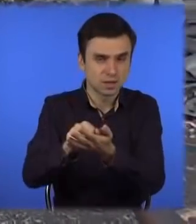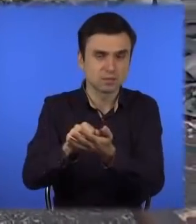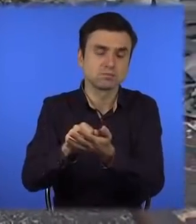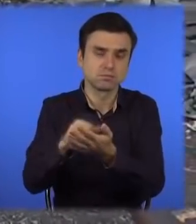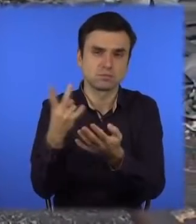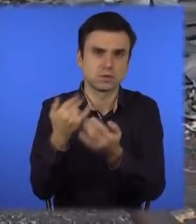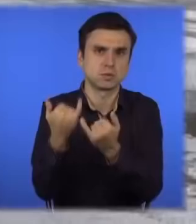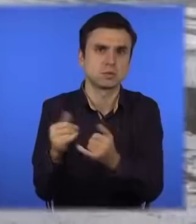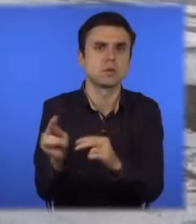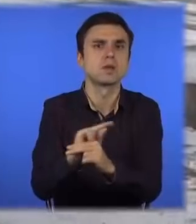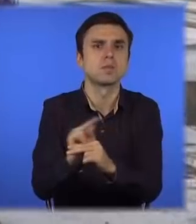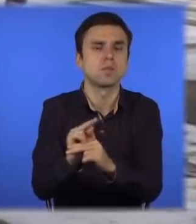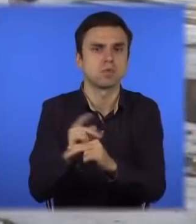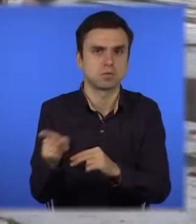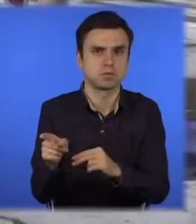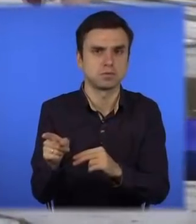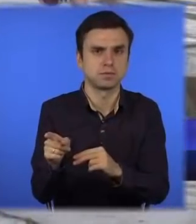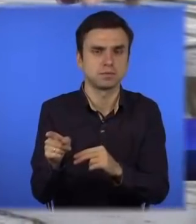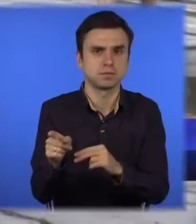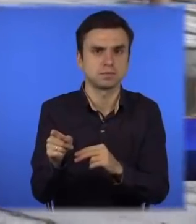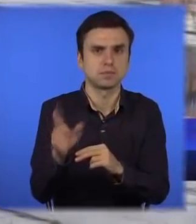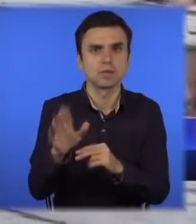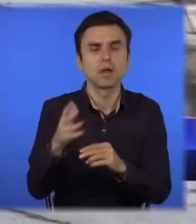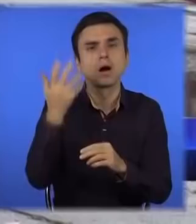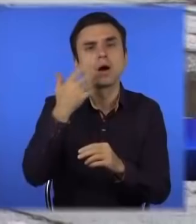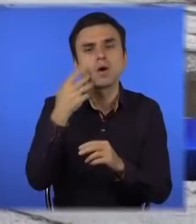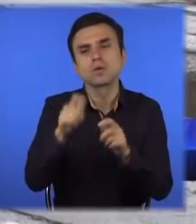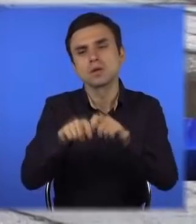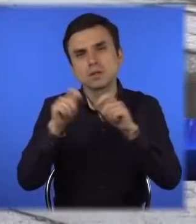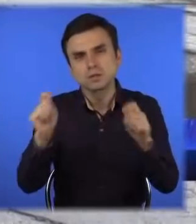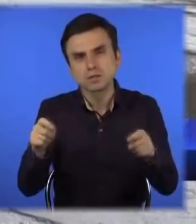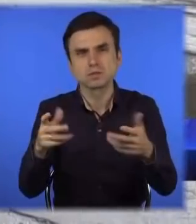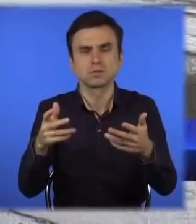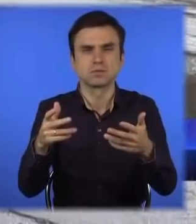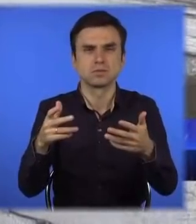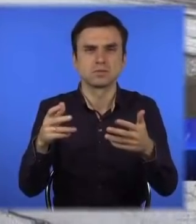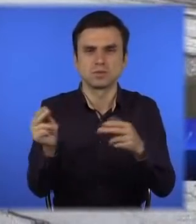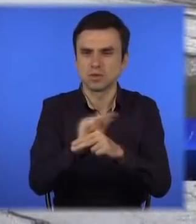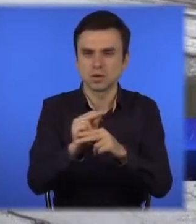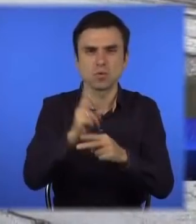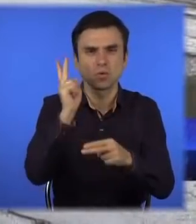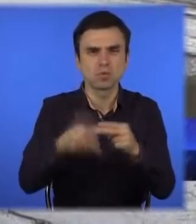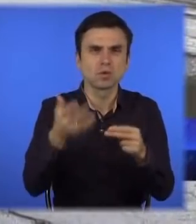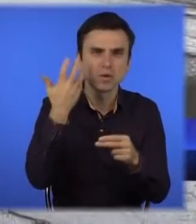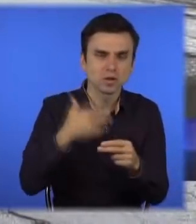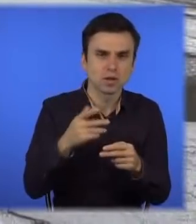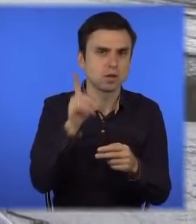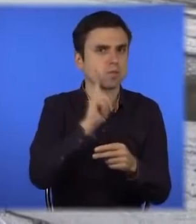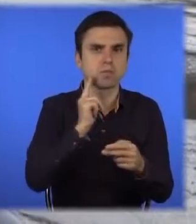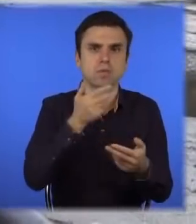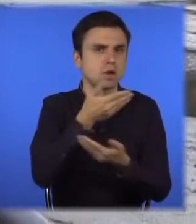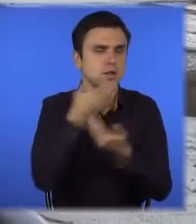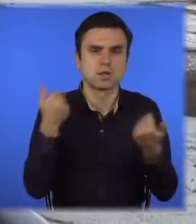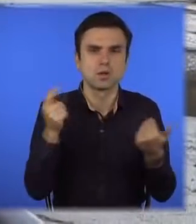ініціативного підприємця. Здесь надо и зупинка будет. Мы видели проект, мы все ознакомились. Вот наша